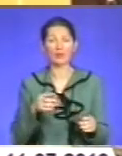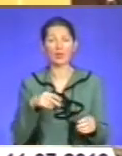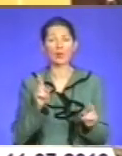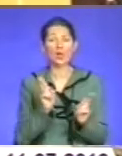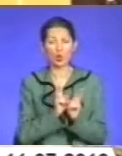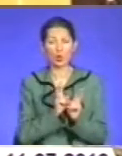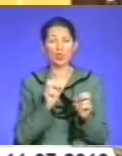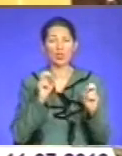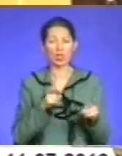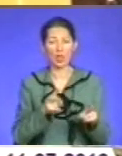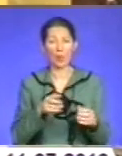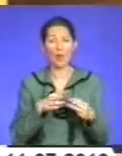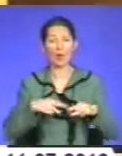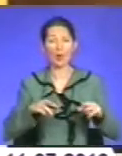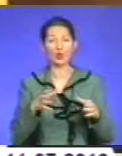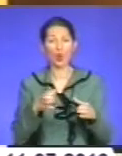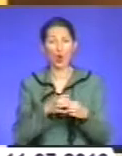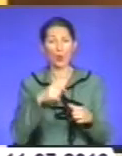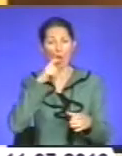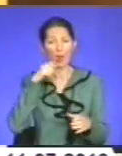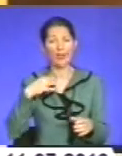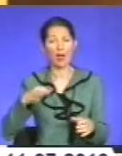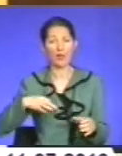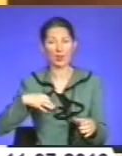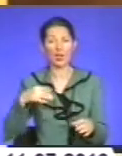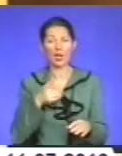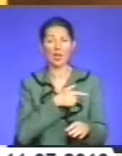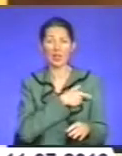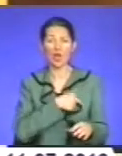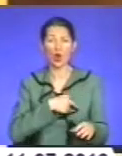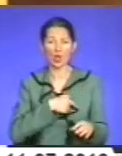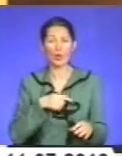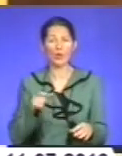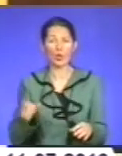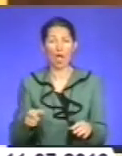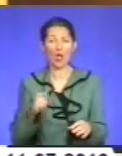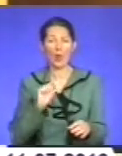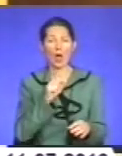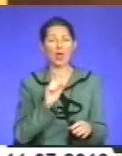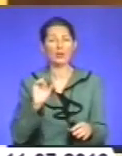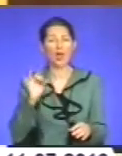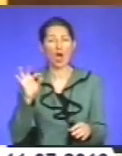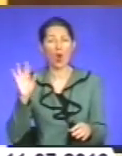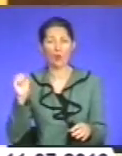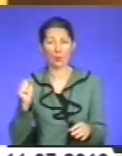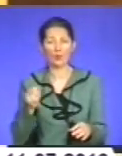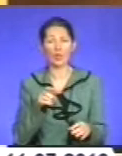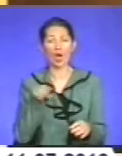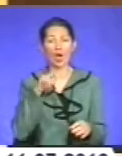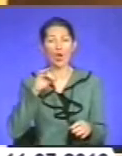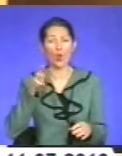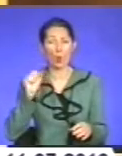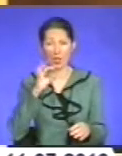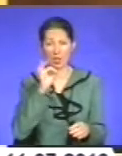групи «Україна-Франція» народним депутатом Олексієм Азаровим. Зокрема, Ролан Дюма відзначив, шкода, що саме карна справа проти